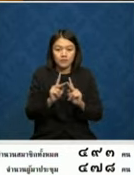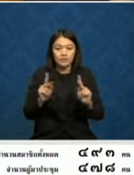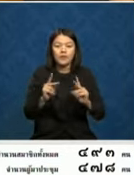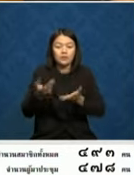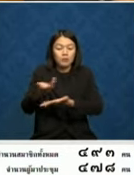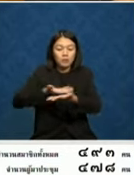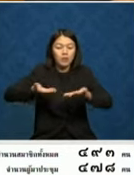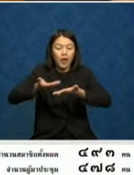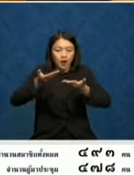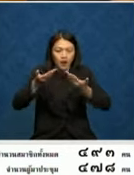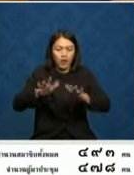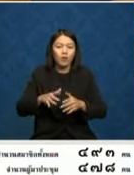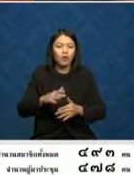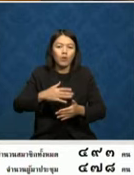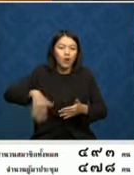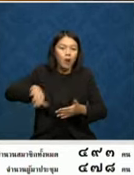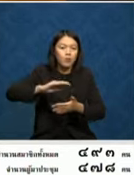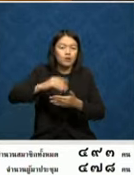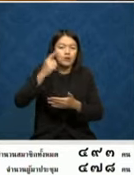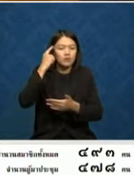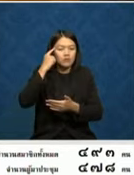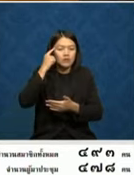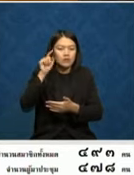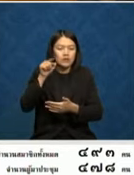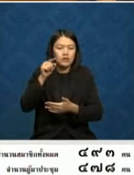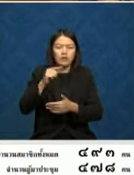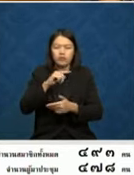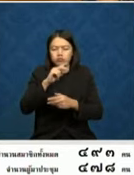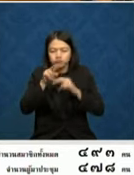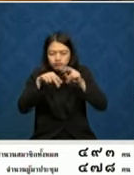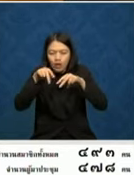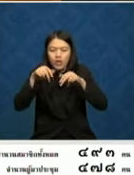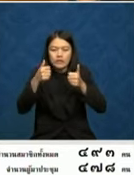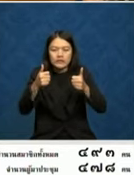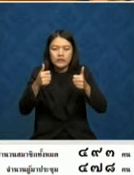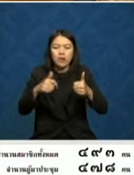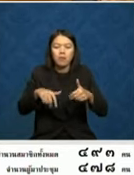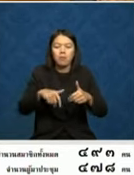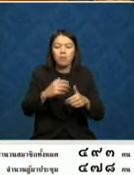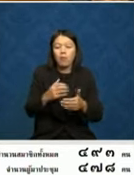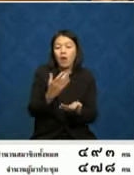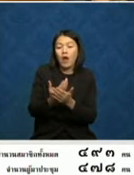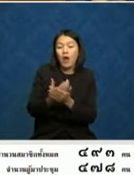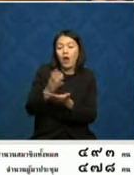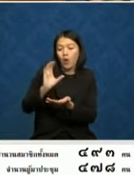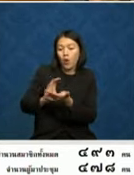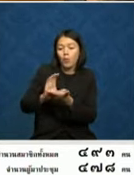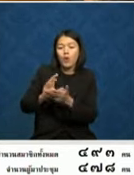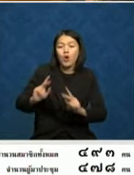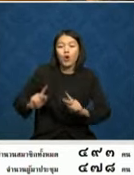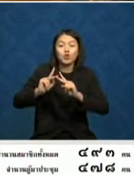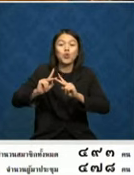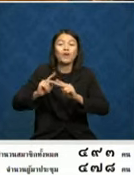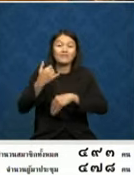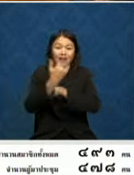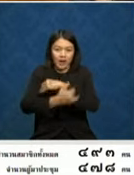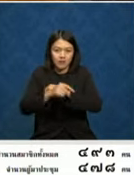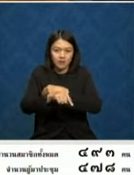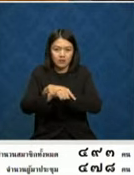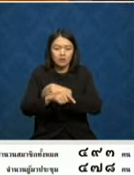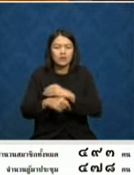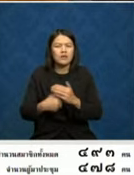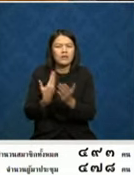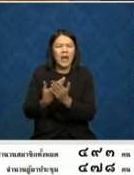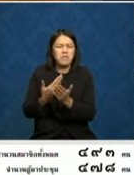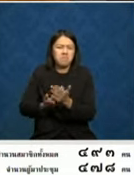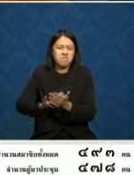ได้พิจารณาในประเด็นต่างๆแล้วทั้งหมดเนี่ยด้วยความรอบคอบนะครับต้องเรียนว่างบประมาณของกระทรวงการต่างประเทศเองไม่ใช่จำนวน